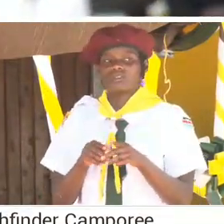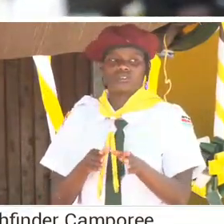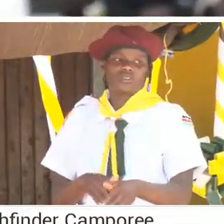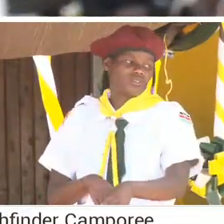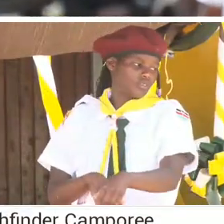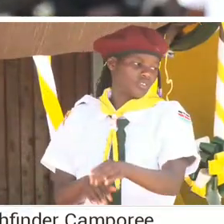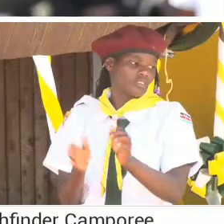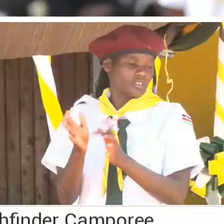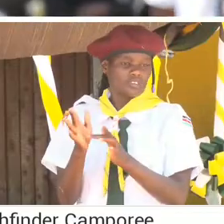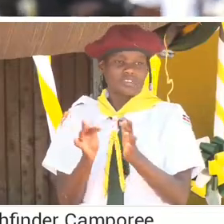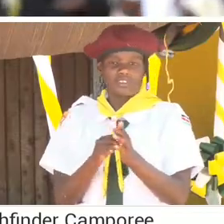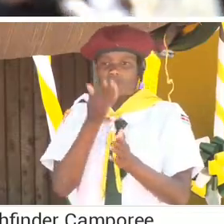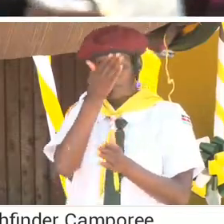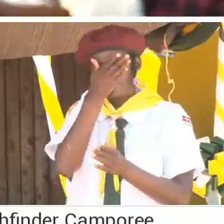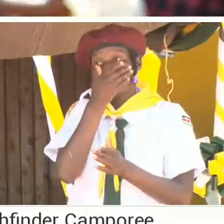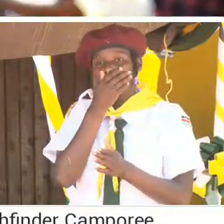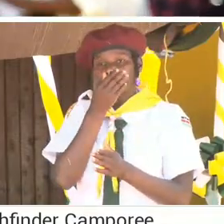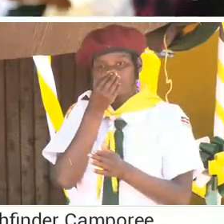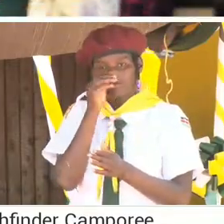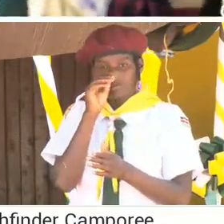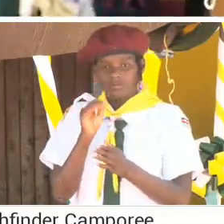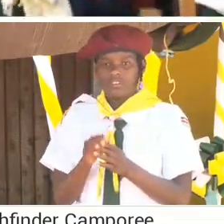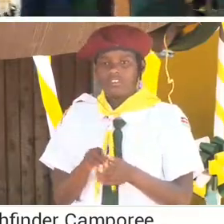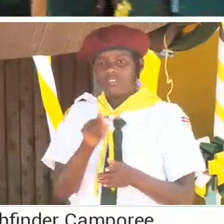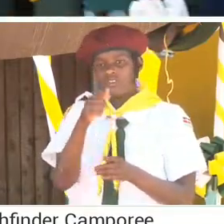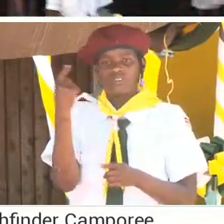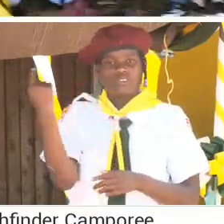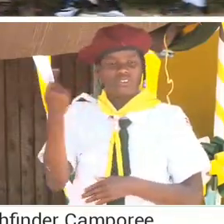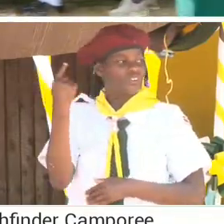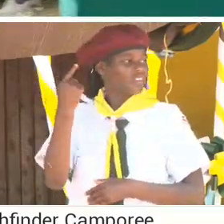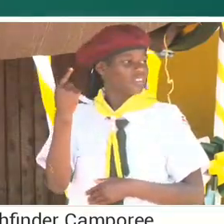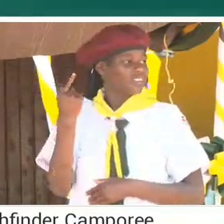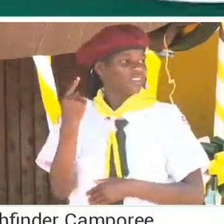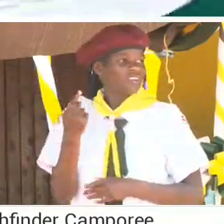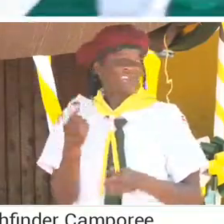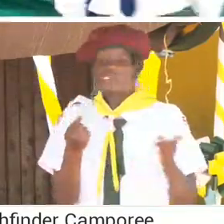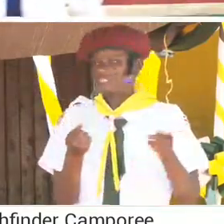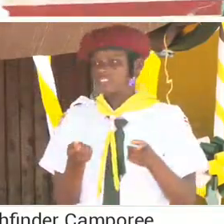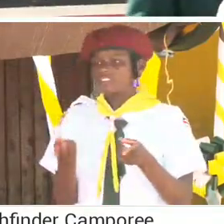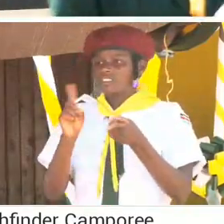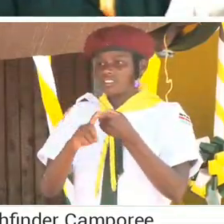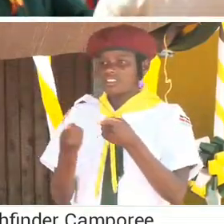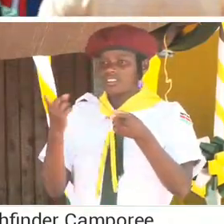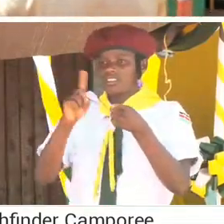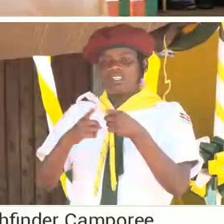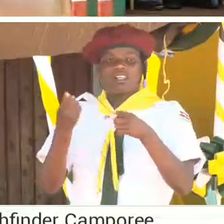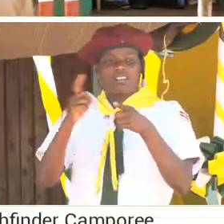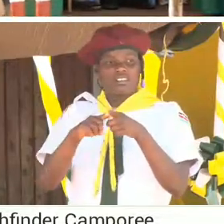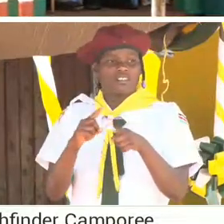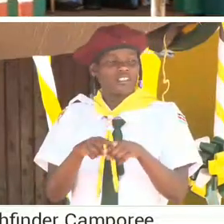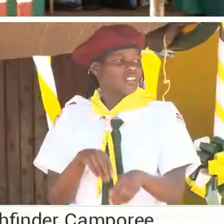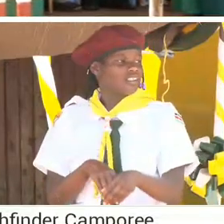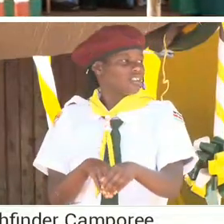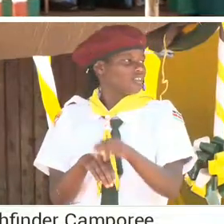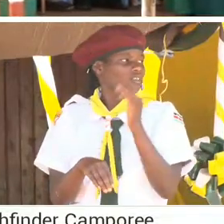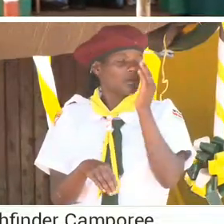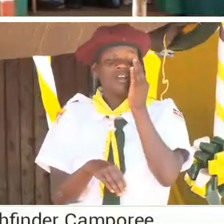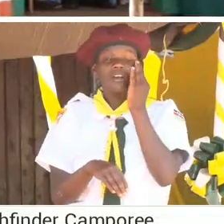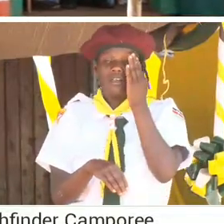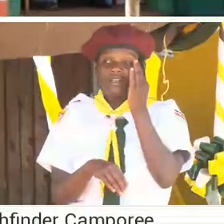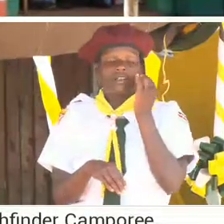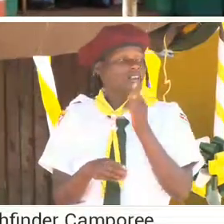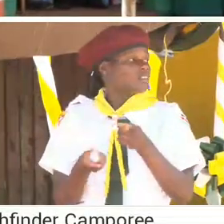rafiki. Bwana akubariki, mpokee huyu ni mtu wa Mungu huyu. Huyu ni mmoja, yuko mwingine pengine. Anasema, "Oh, nimesikia sauti ya Bwana." Eh, Bwana